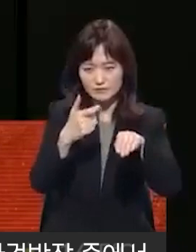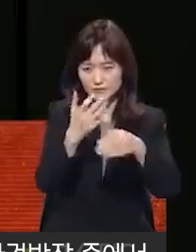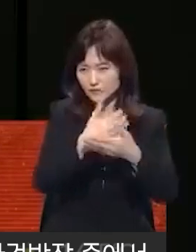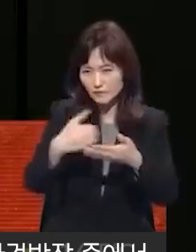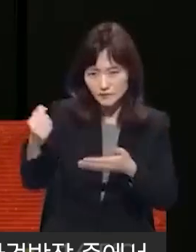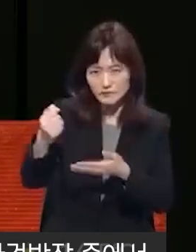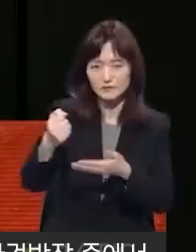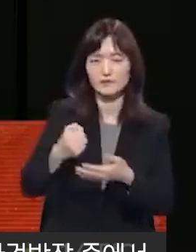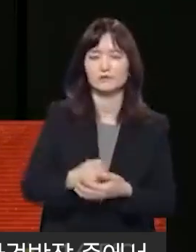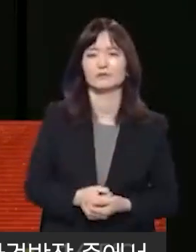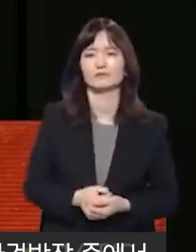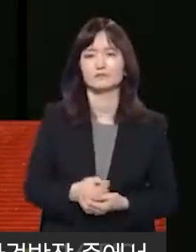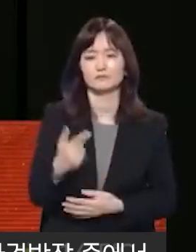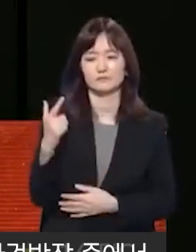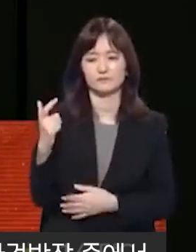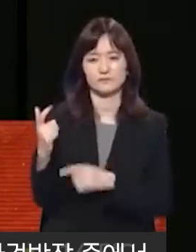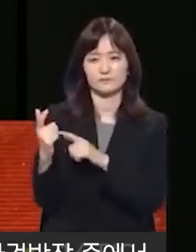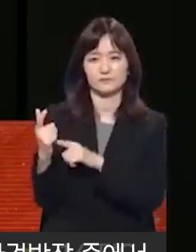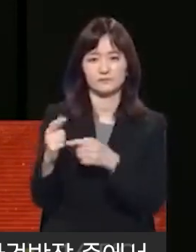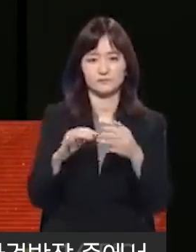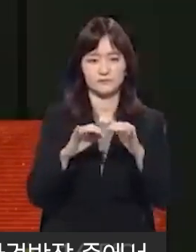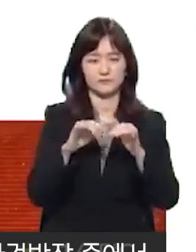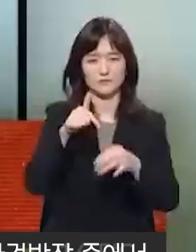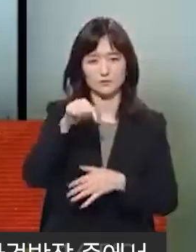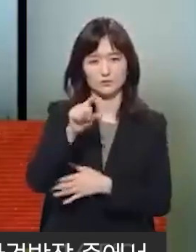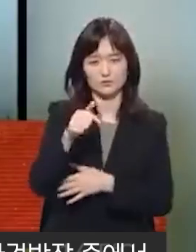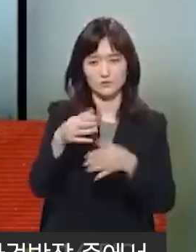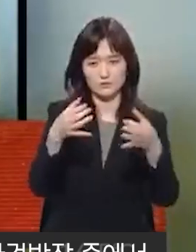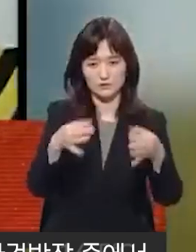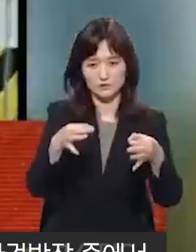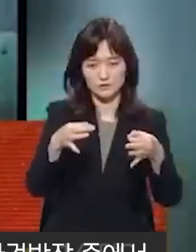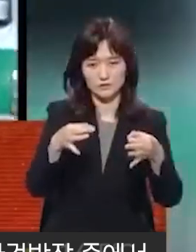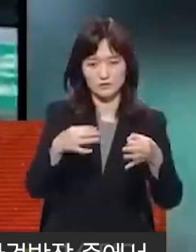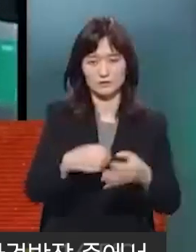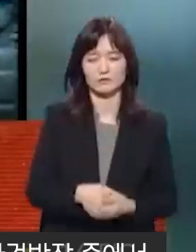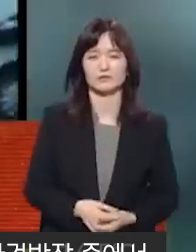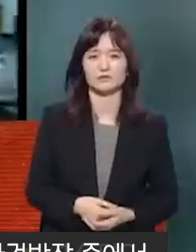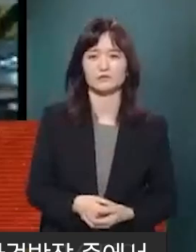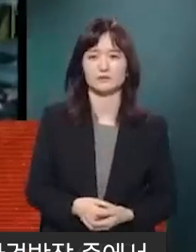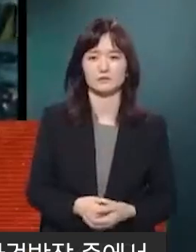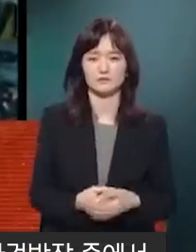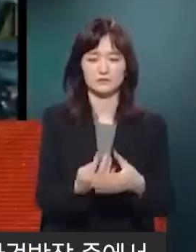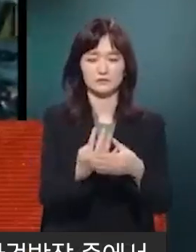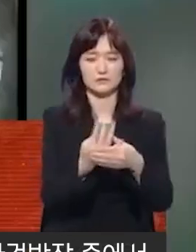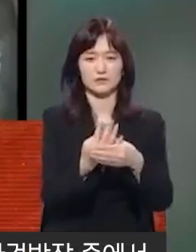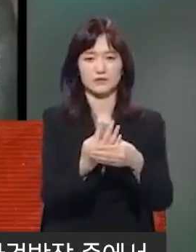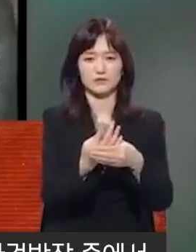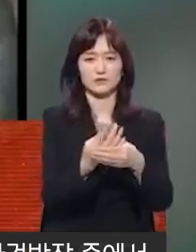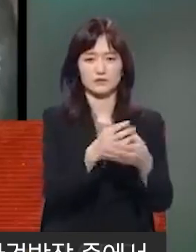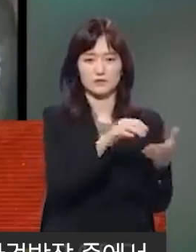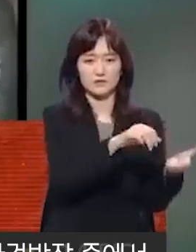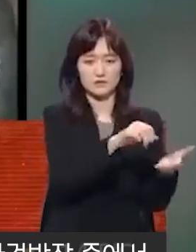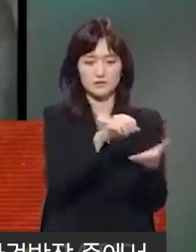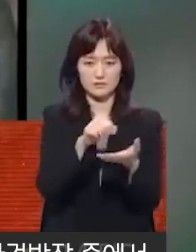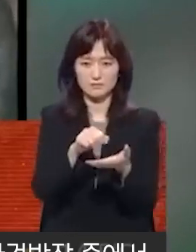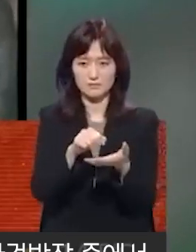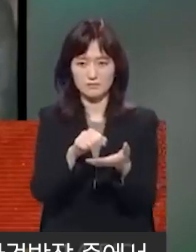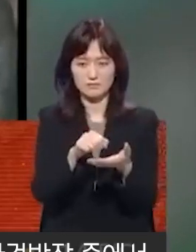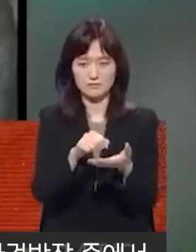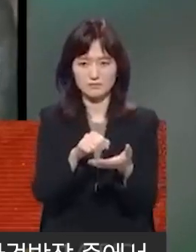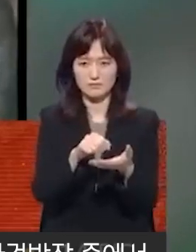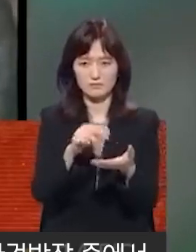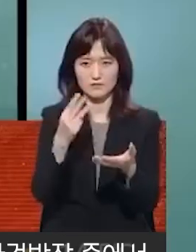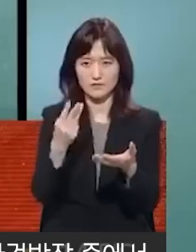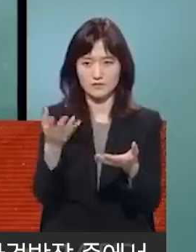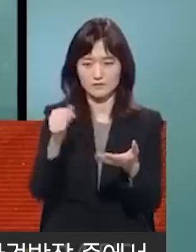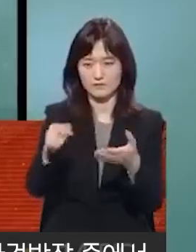뺏었죠. 그리고 이 총으로 이 국민은행 승합차에 현금을 싣고 오던 이 직원 3명을 위협해서 현금 3억 원을 탈취했던 그런